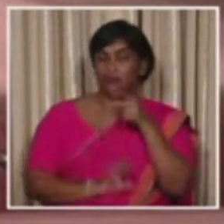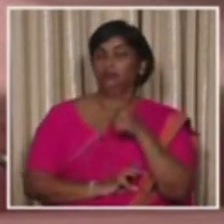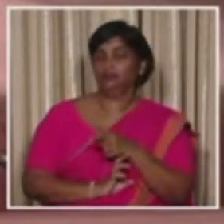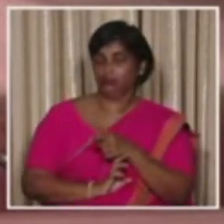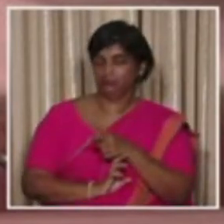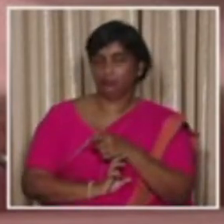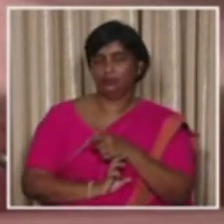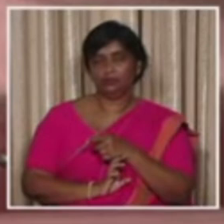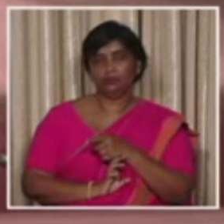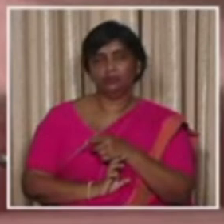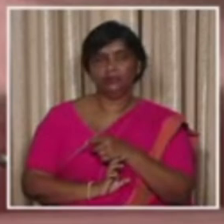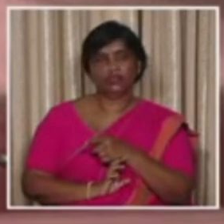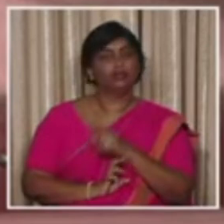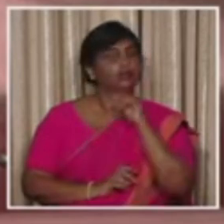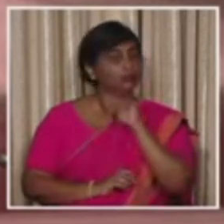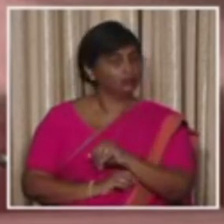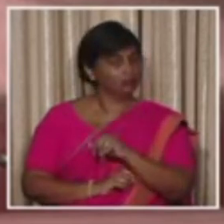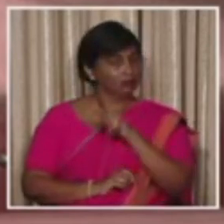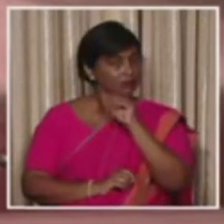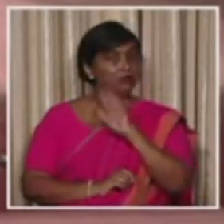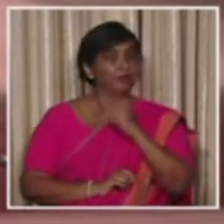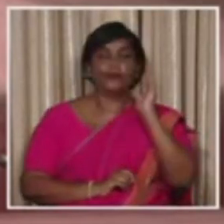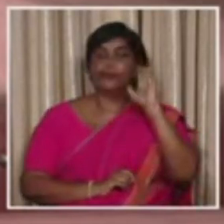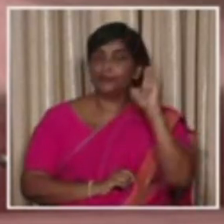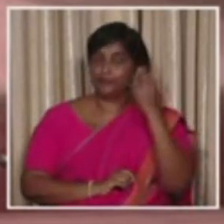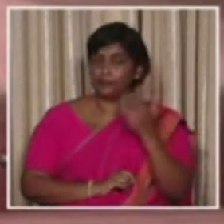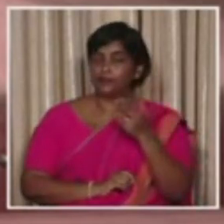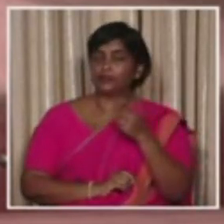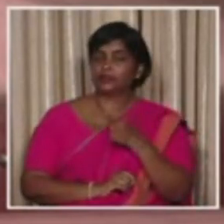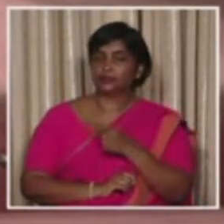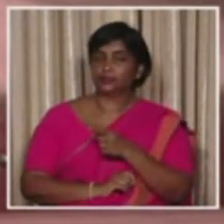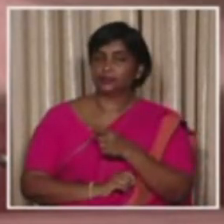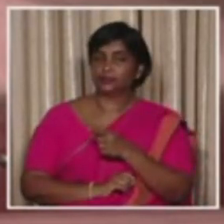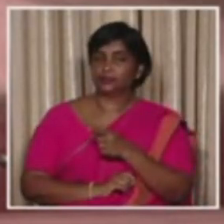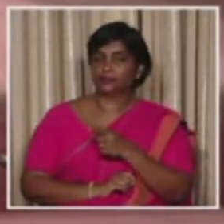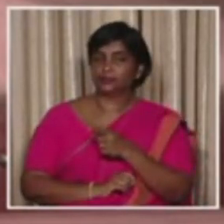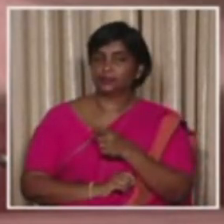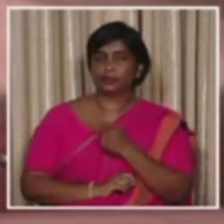நடைபெற்று அப்பாவி மக்கள் கொல்லப்பட்டுக் கொண்டிருக்கின்றார்கள்.